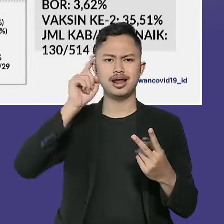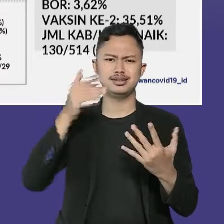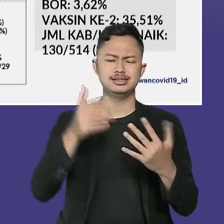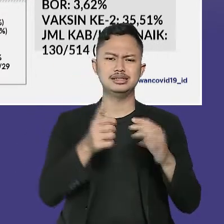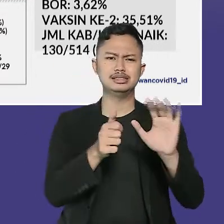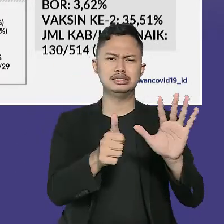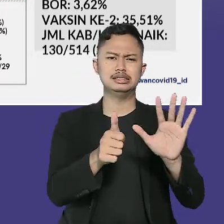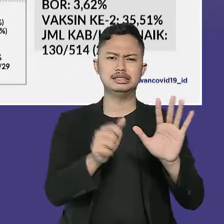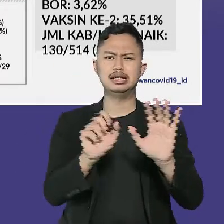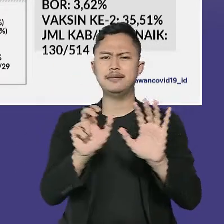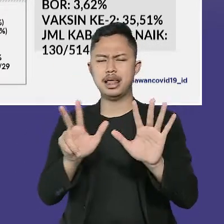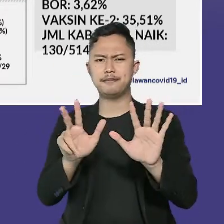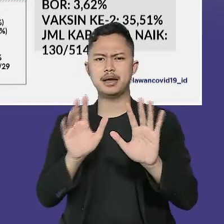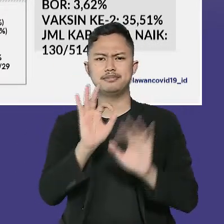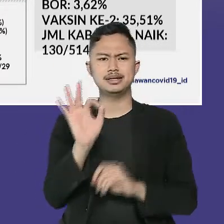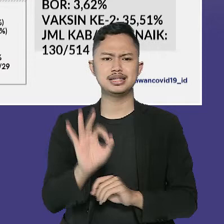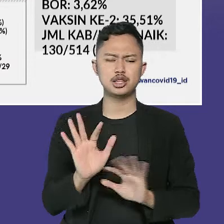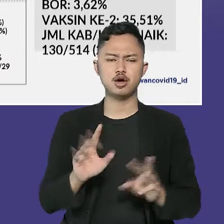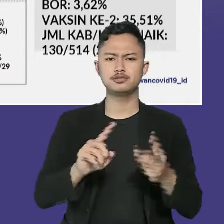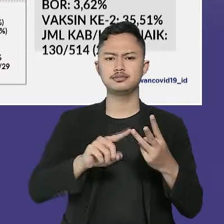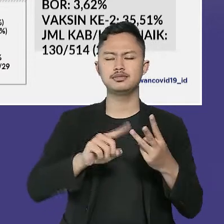28,81%, Sulawesi Tenggara